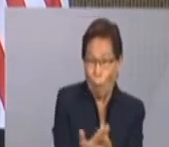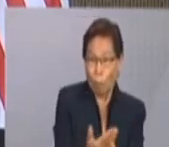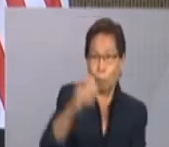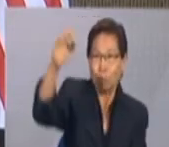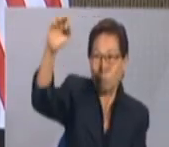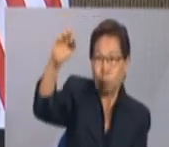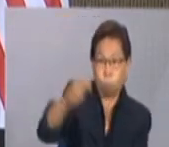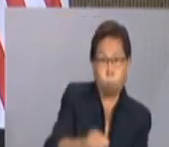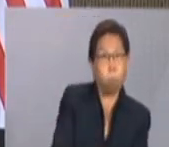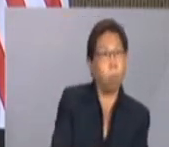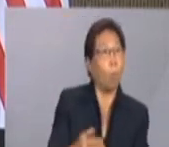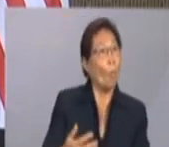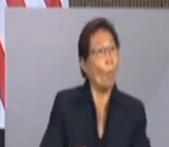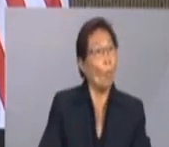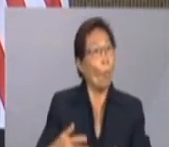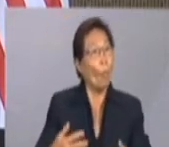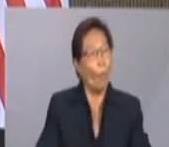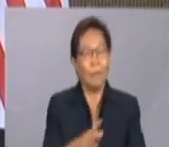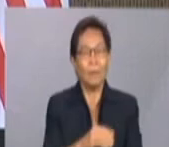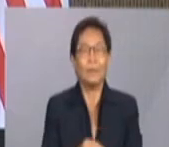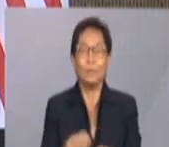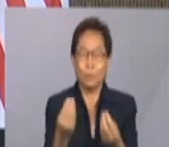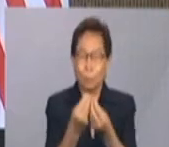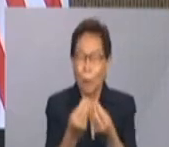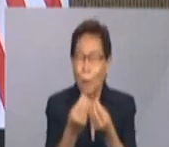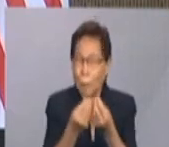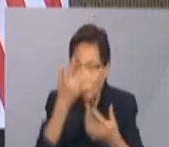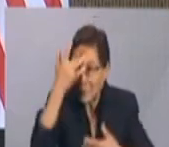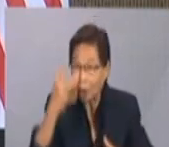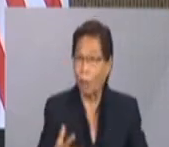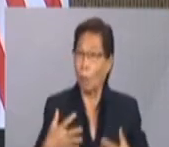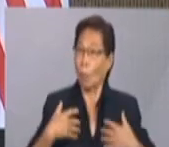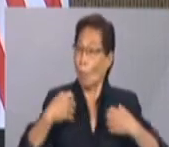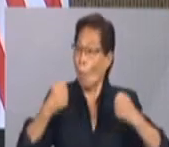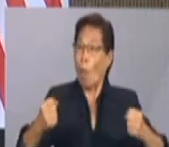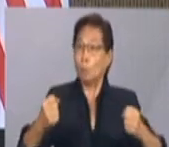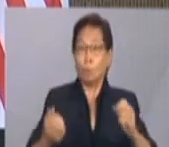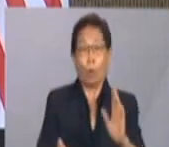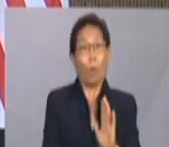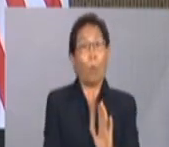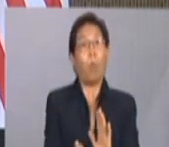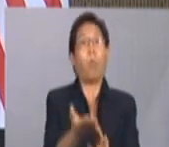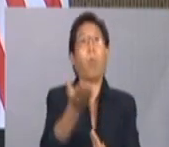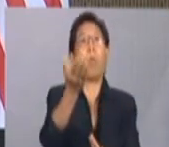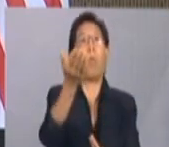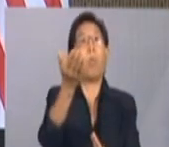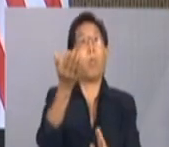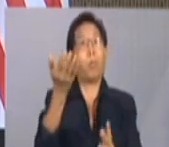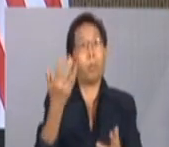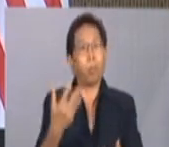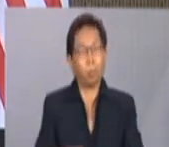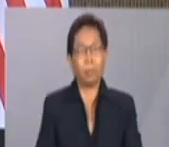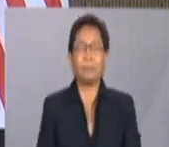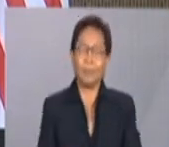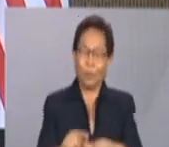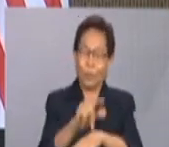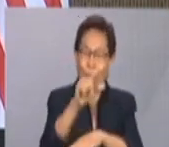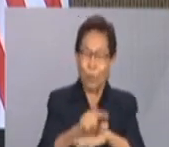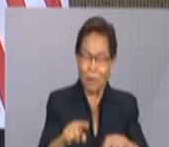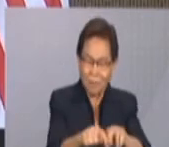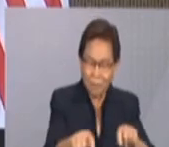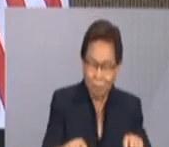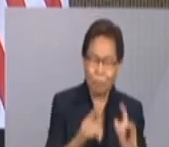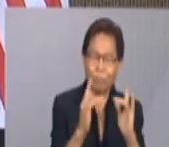telah menurun dengan ke cara jumlah pesakit yang sembuh juga telah meningkat Hai penggunaan